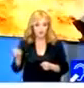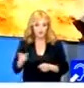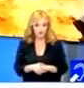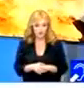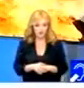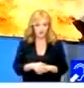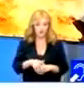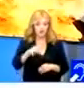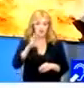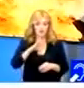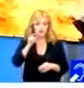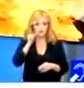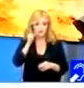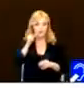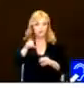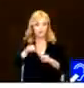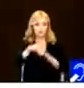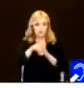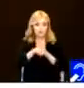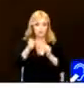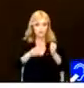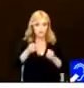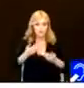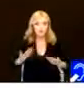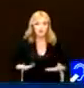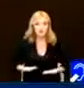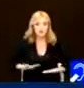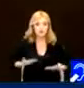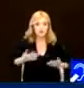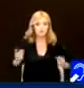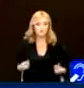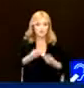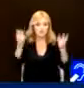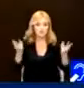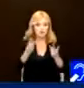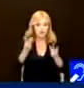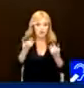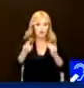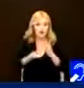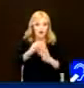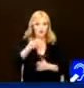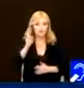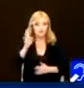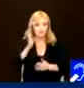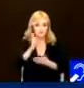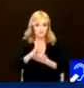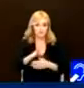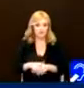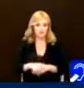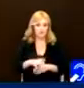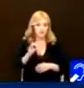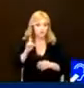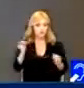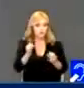reușit să iasă la timp. Bărbatul a ars de viu, iar oamenii legii încearcă acum să stabilească identitatea acestuia. Cert e că acesta nu era